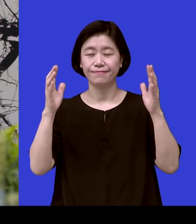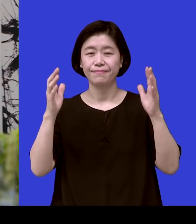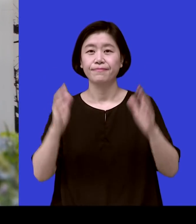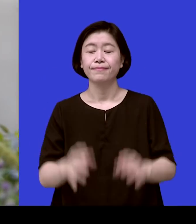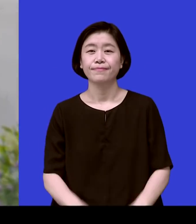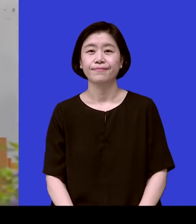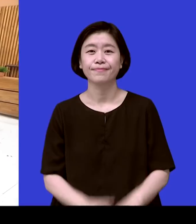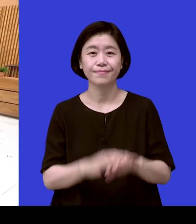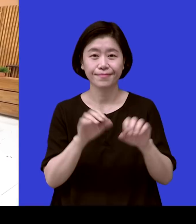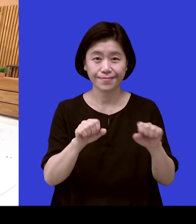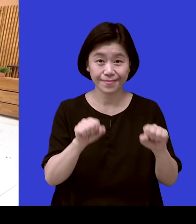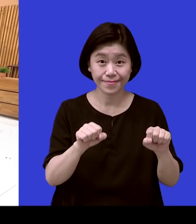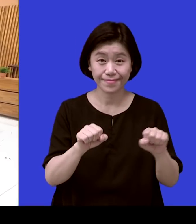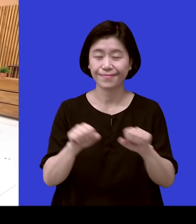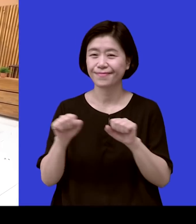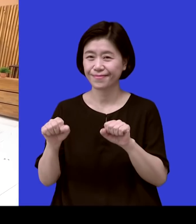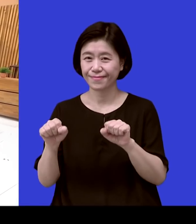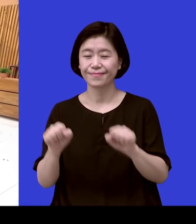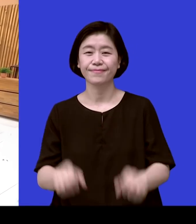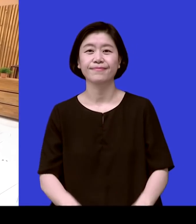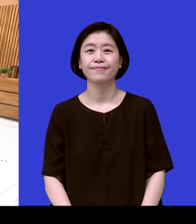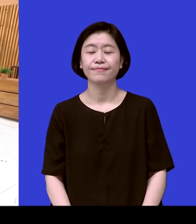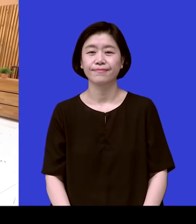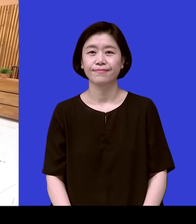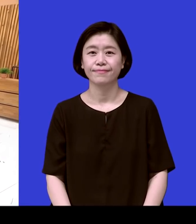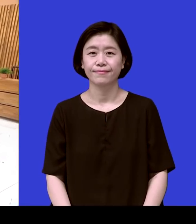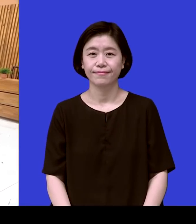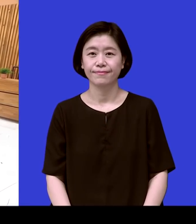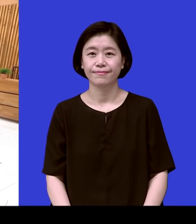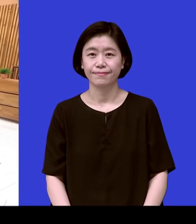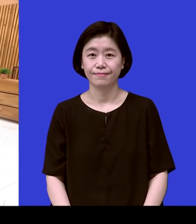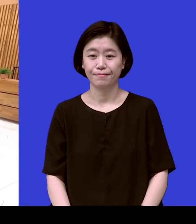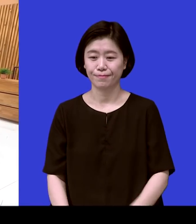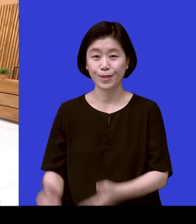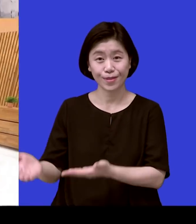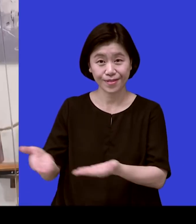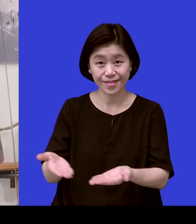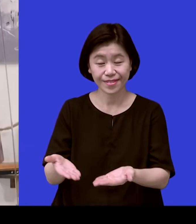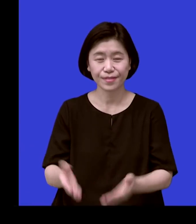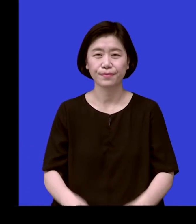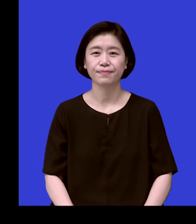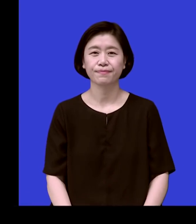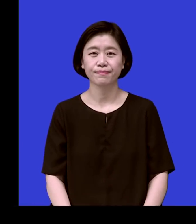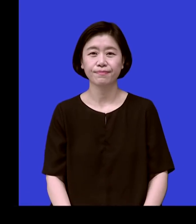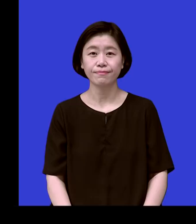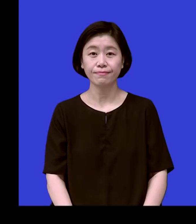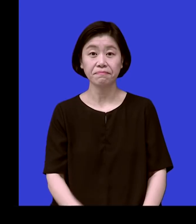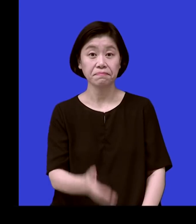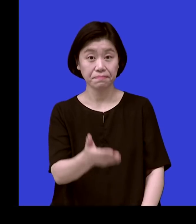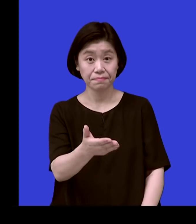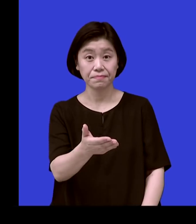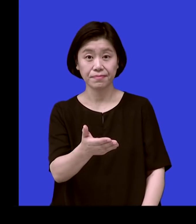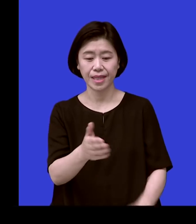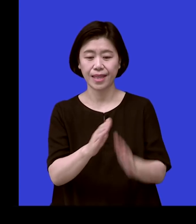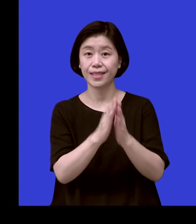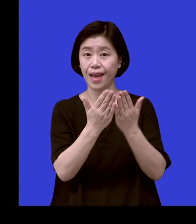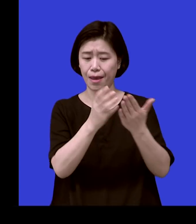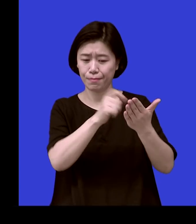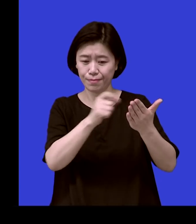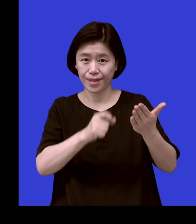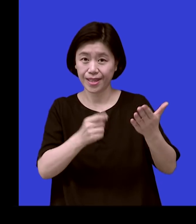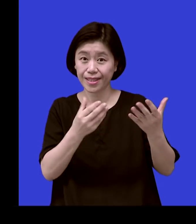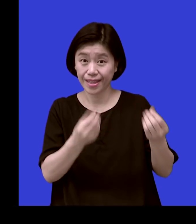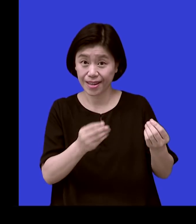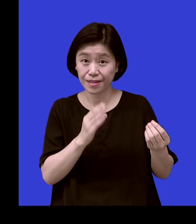안녕하세요. 안녕하세요. 어서 토요일로. 우리 사모님께서 부모 면허라는 책을